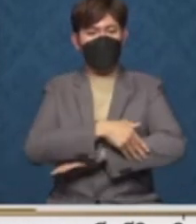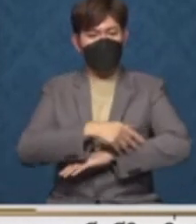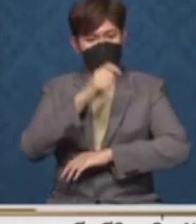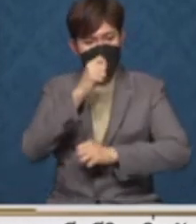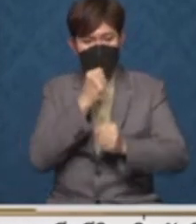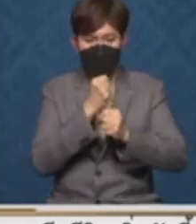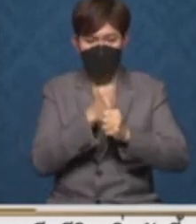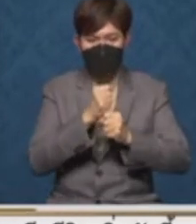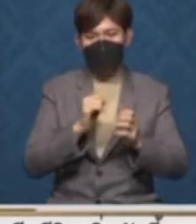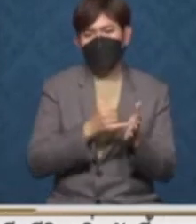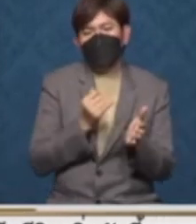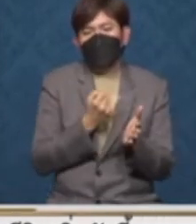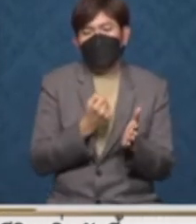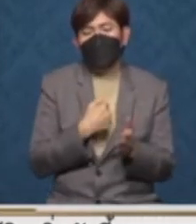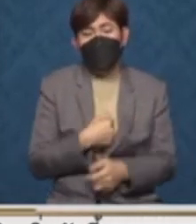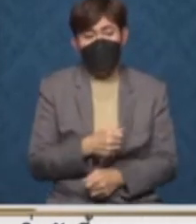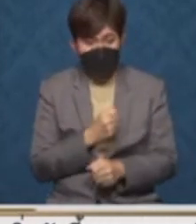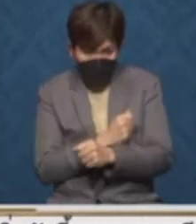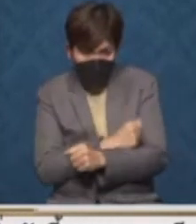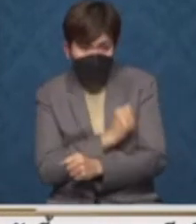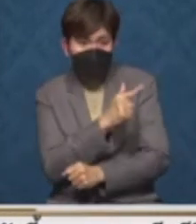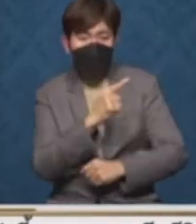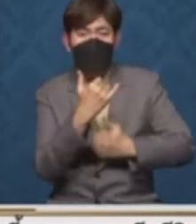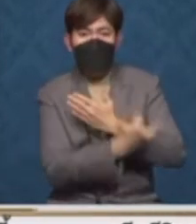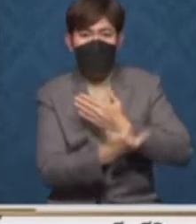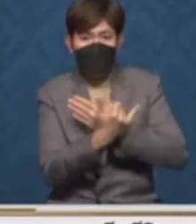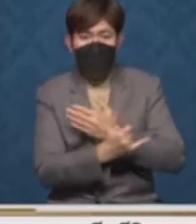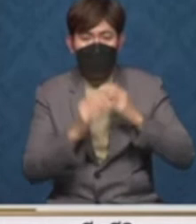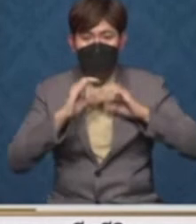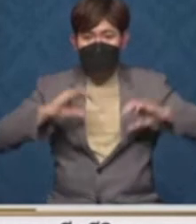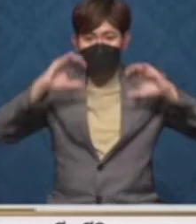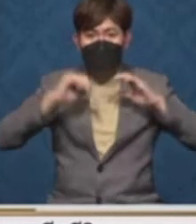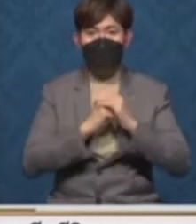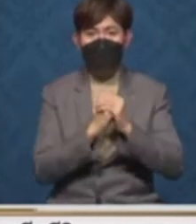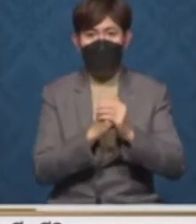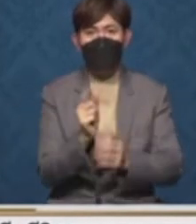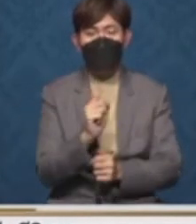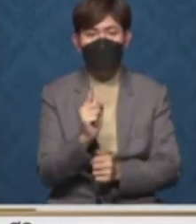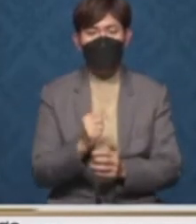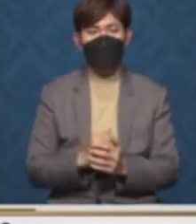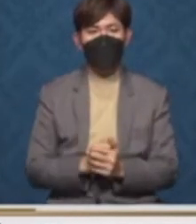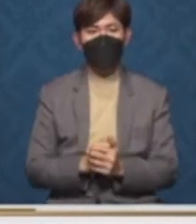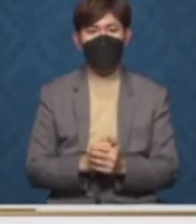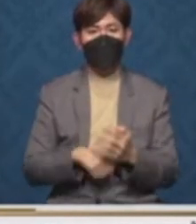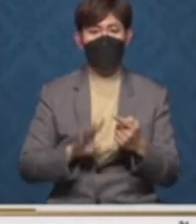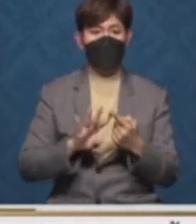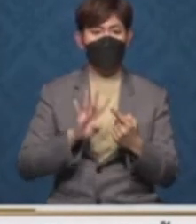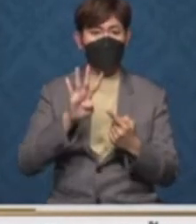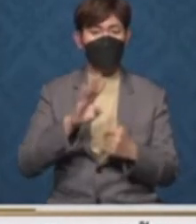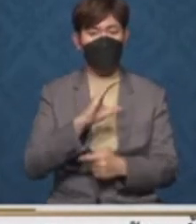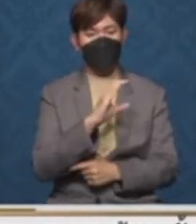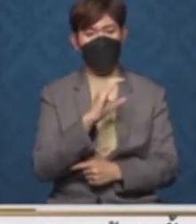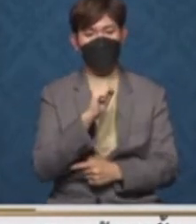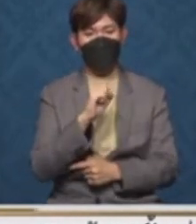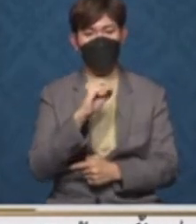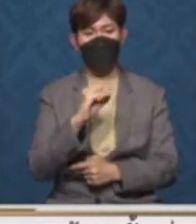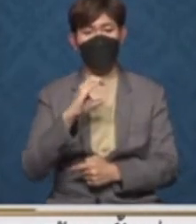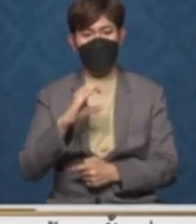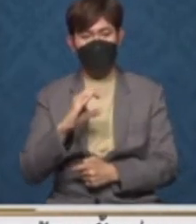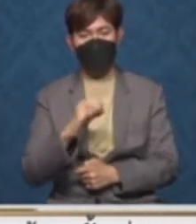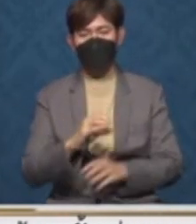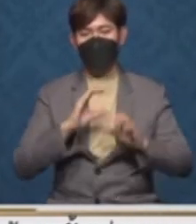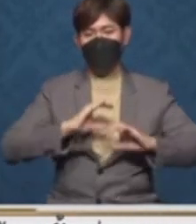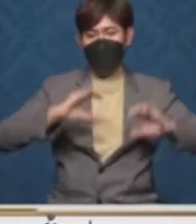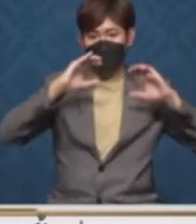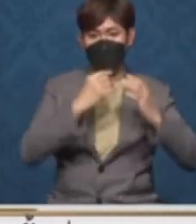บบนี้คุณต้องไปจ้างรัฐบาลจีนทำเชียวเหรอ4ครับถ้า CSOC เป็นตัวแทนรัฐบาลจีนจริงคง